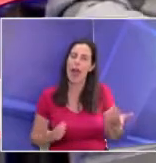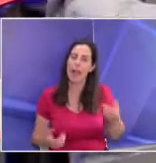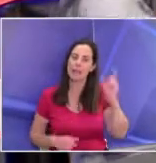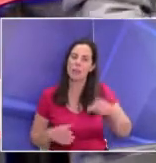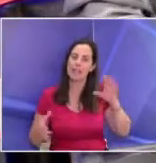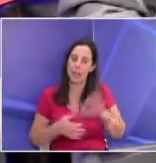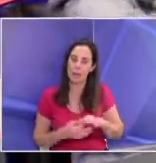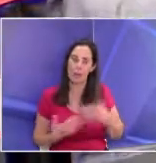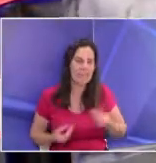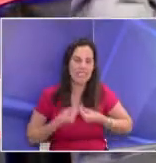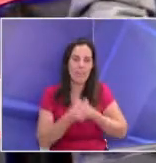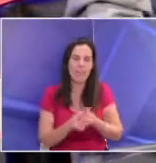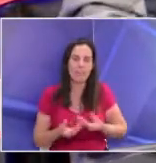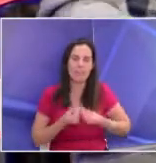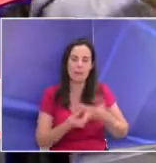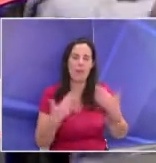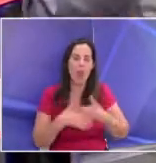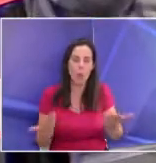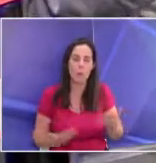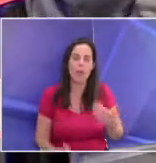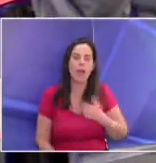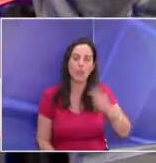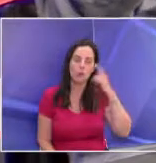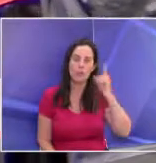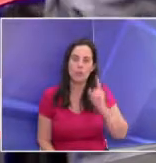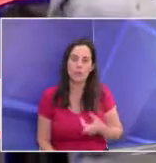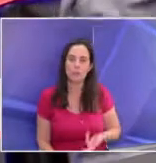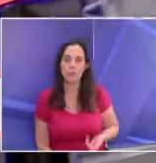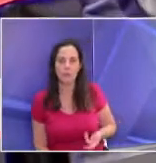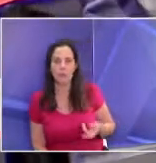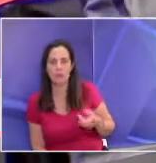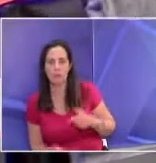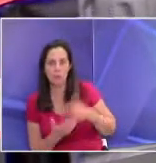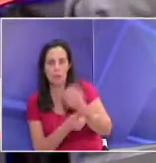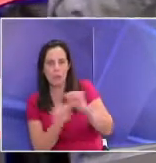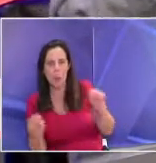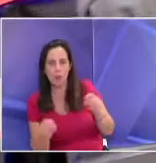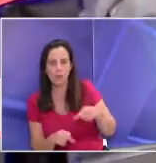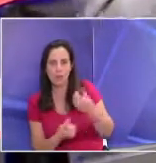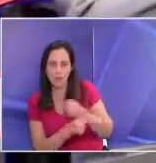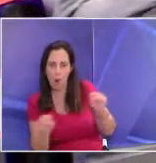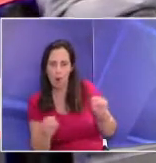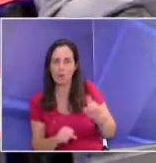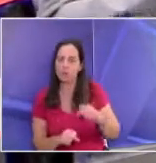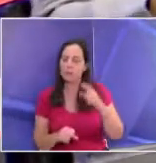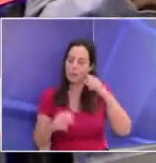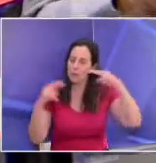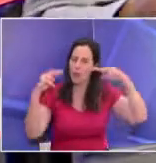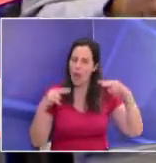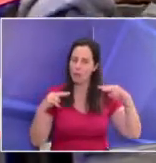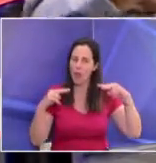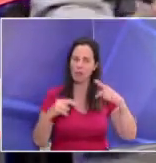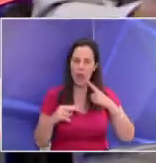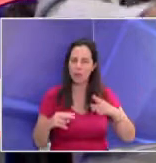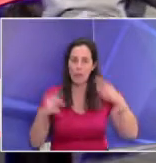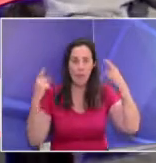אנשים יתחברו, אבל אז אין מסר. אתה מתחבר לכלום. אני חושב צריך להסתכל בגובה העיניים. יש מסר, דמוקרטיה. שנייה, צריך להסתכל בגובה העיניים לציבור,